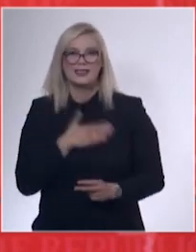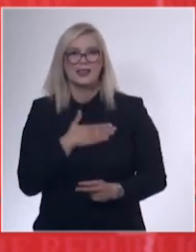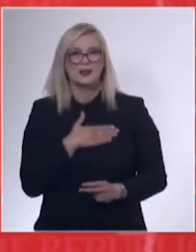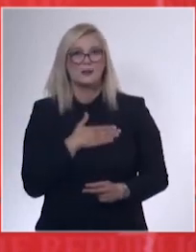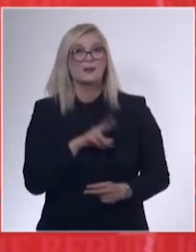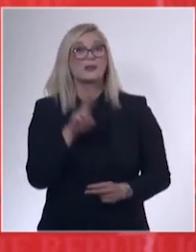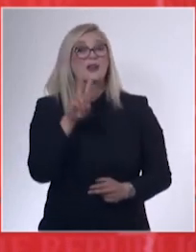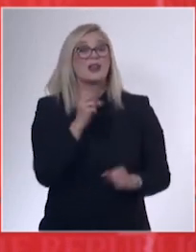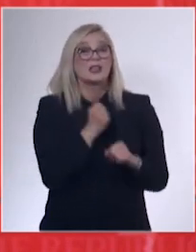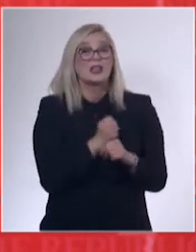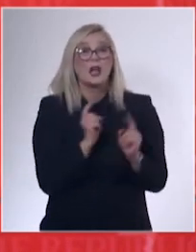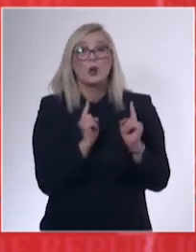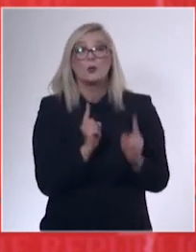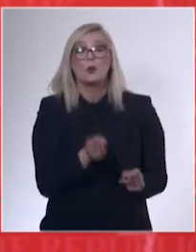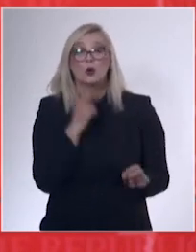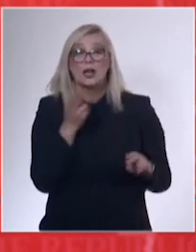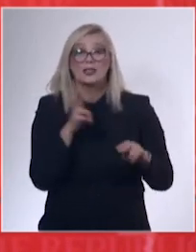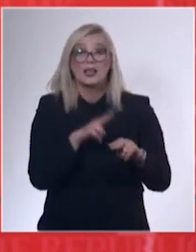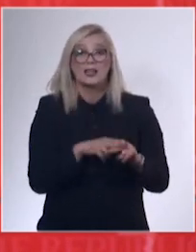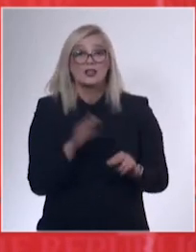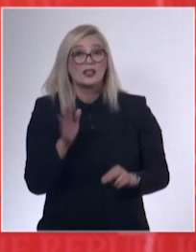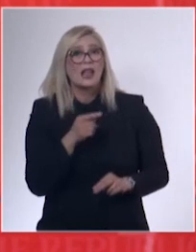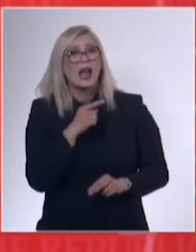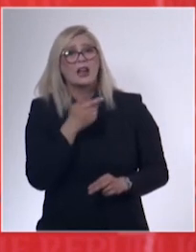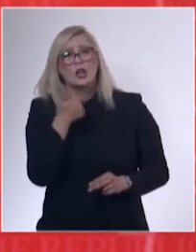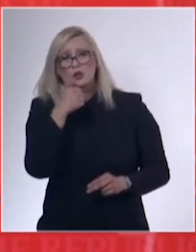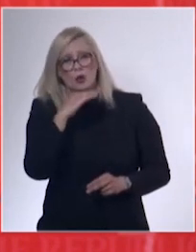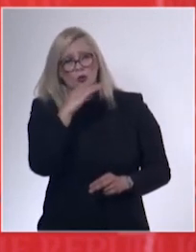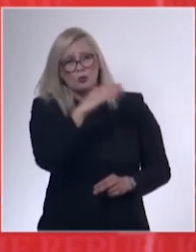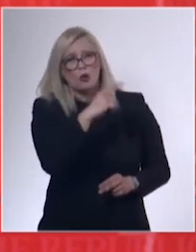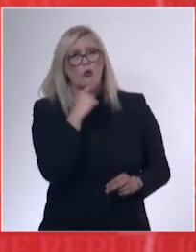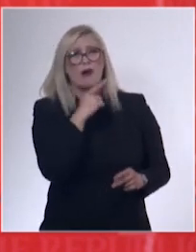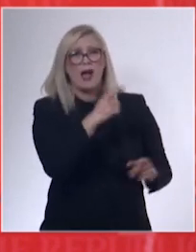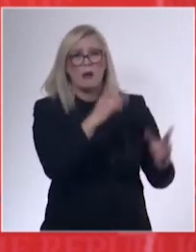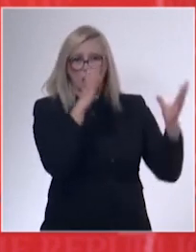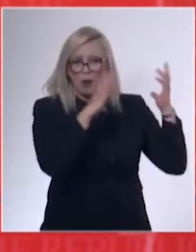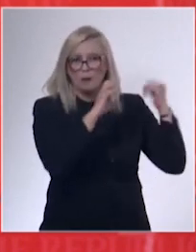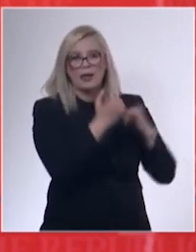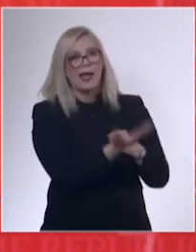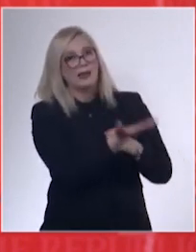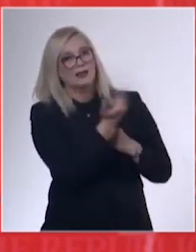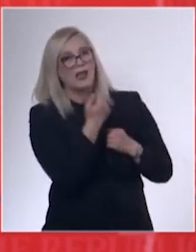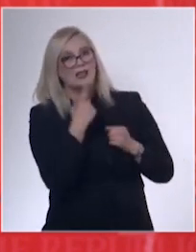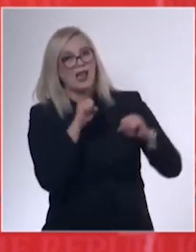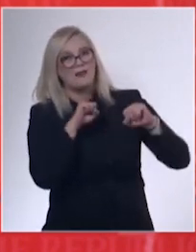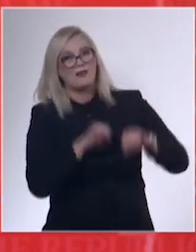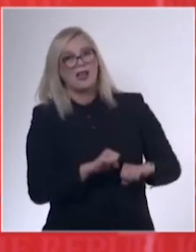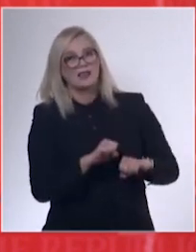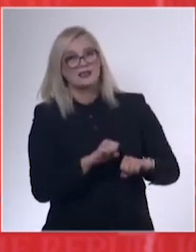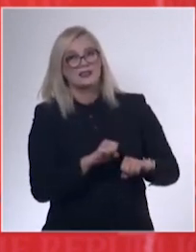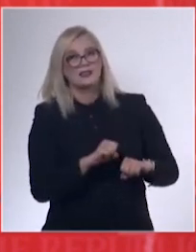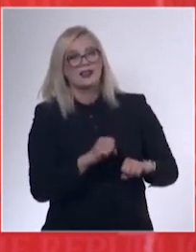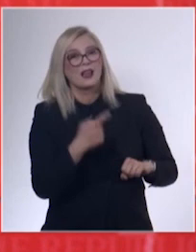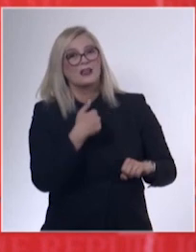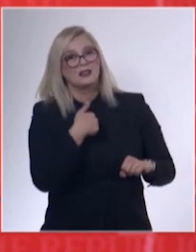ВМРО ДПМН мора да одлучи дали тоа што го зборува по амбасади, дајте ни власт и безусловно